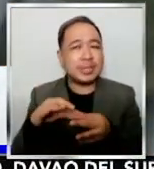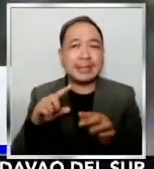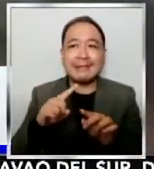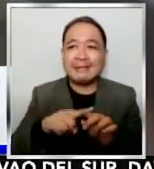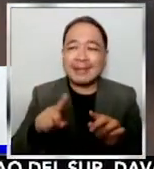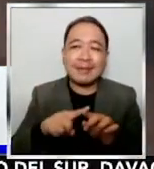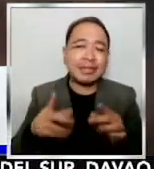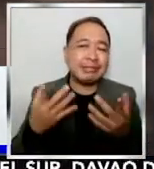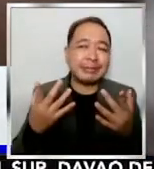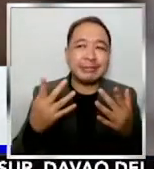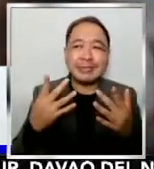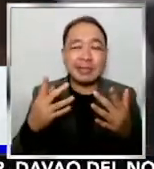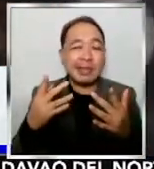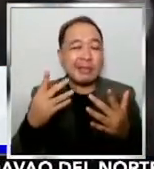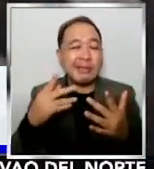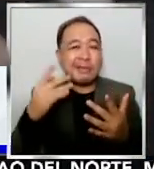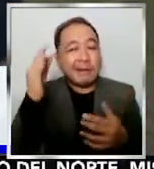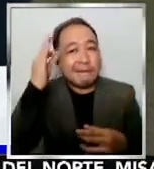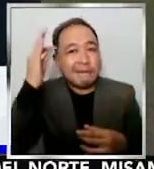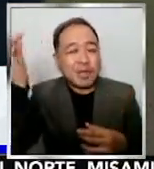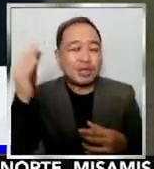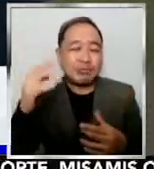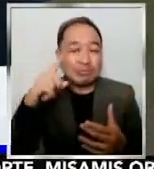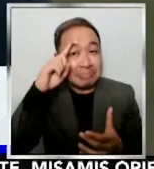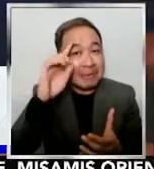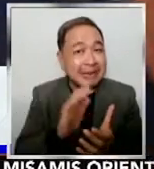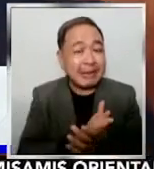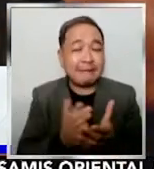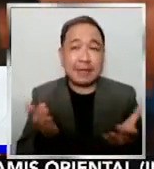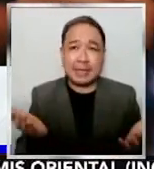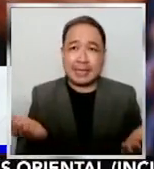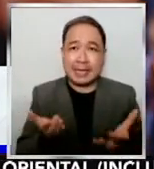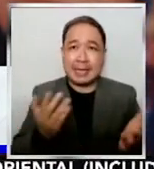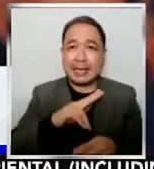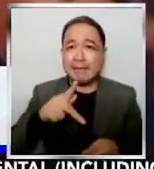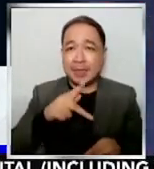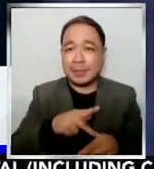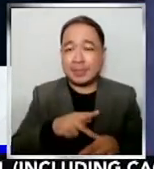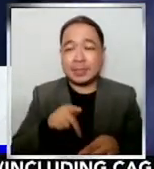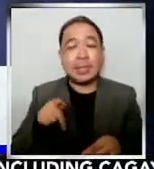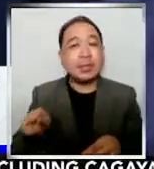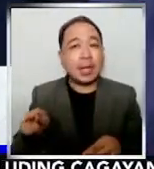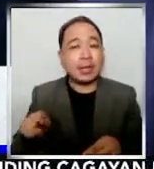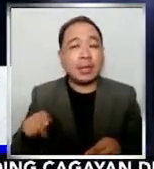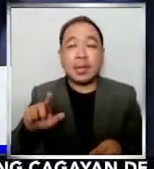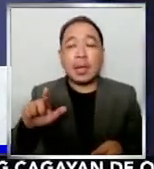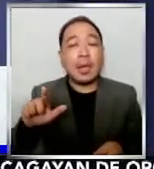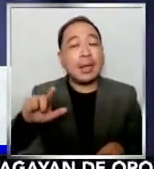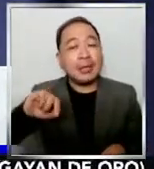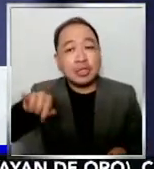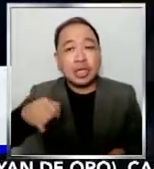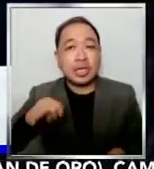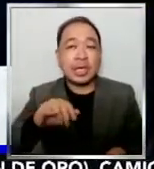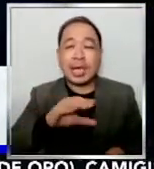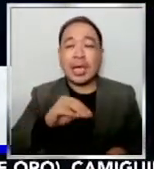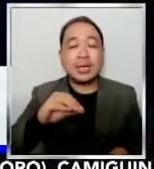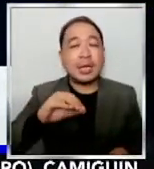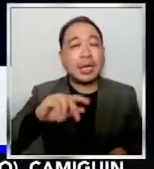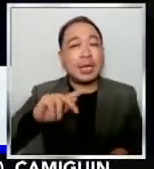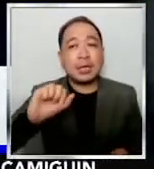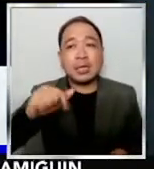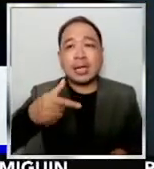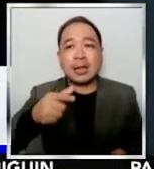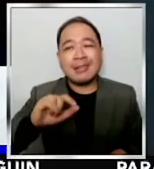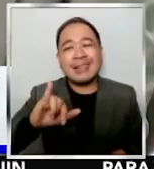pamahiin. Kaya sa show, aalamin ni na Direk Ben at LJ played by Khalil Ramos and Gabby Garcia ang misteryo sa likod ng